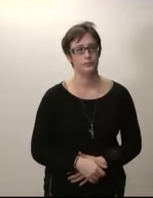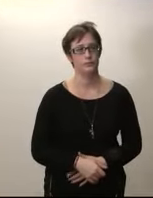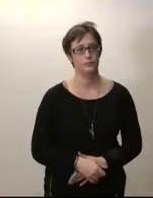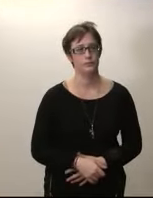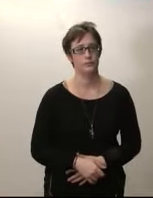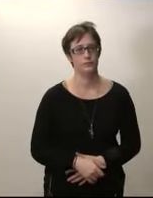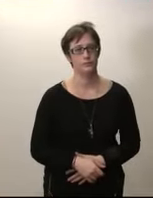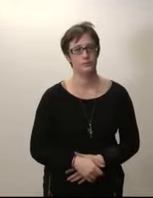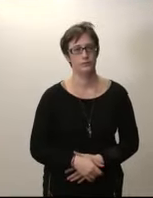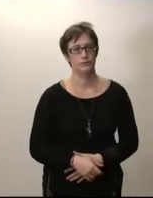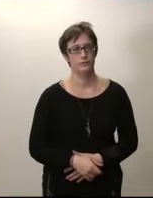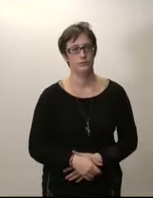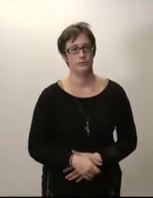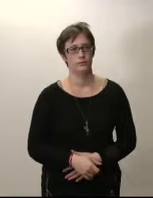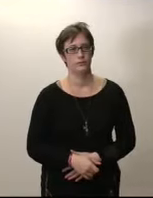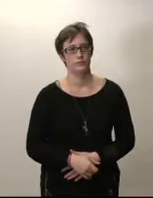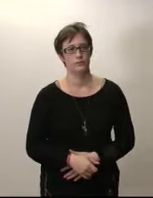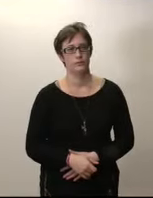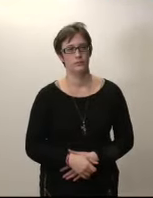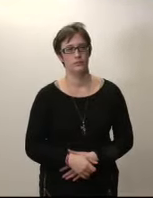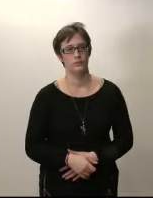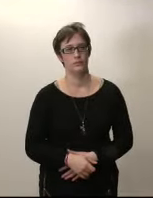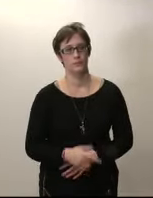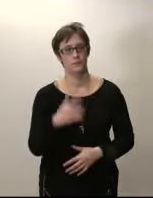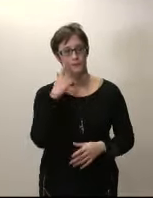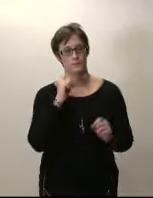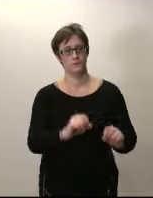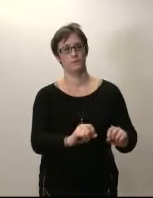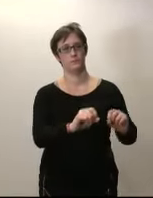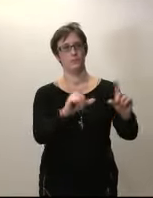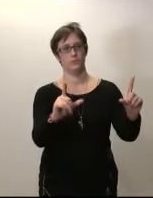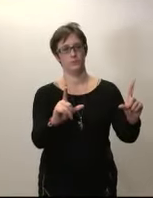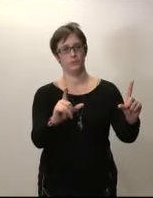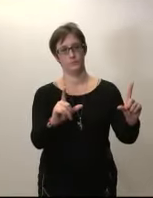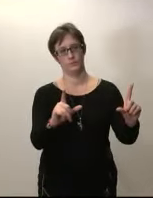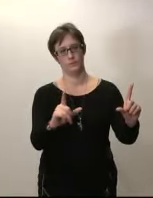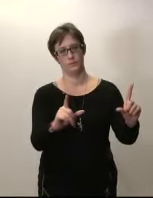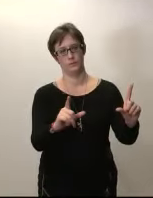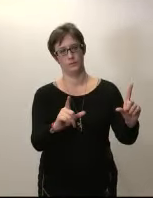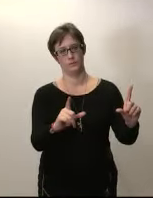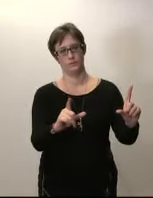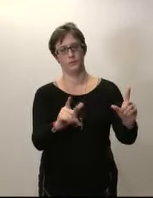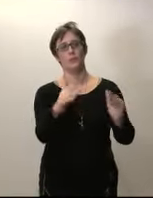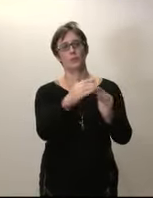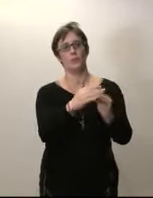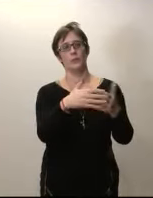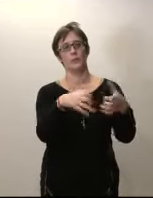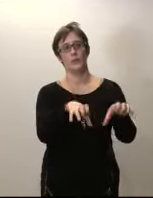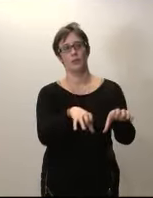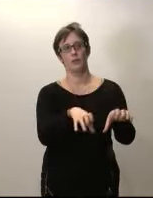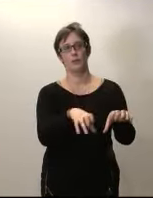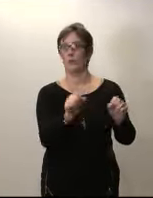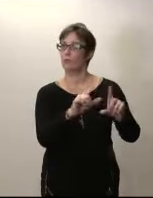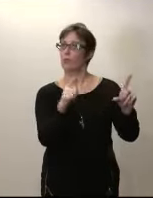Alors, vous avez affiché sur l'écran le compte administratif, enfin les grandes rubriques du compte administratif. Ah bon, non, ils ne sont pas